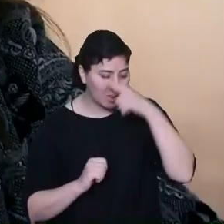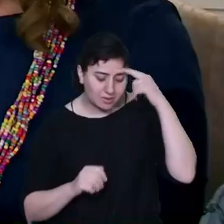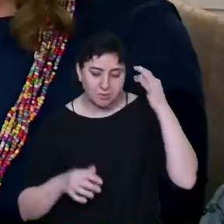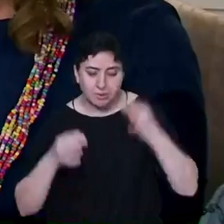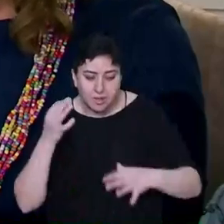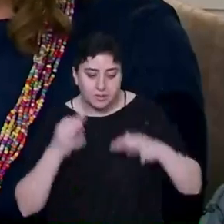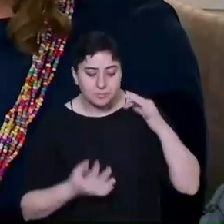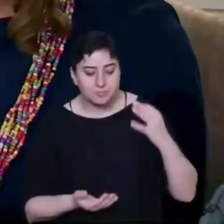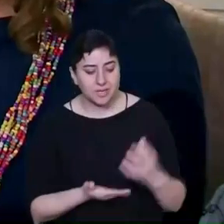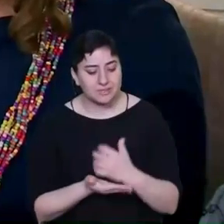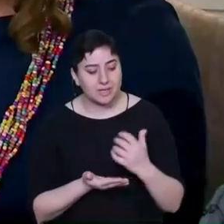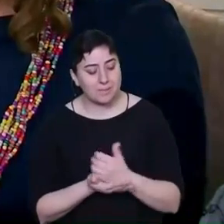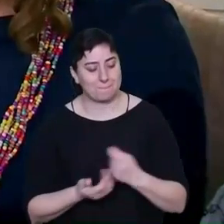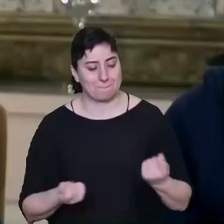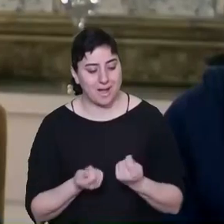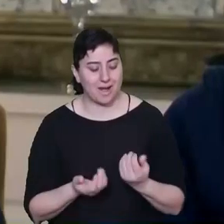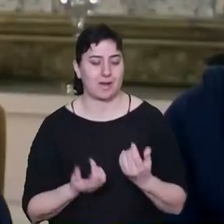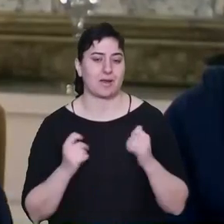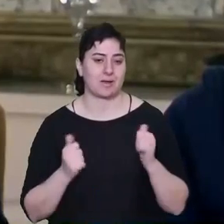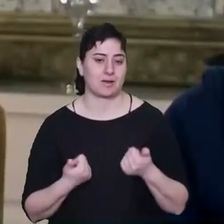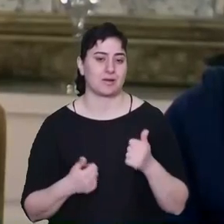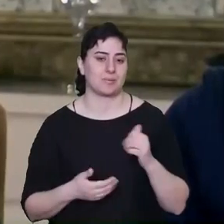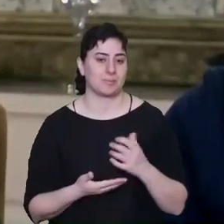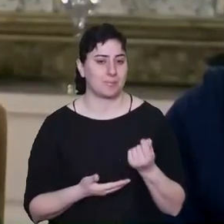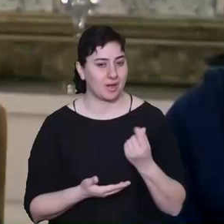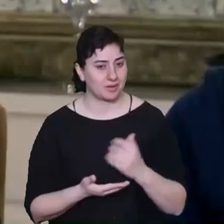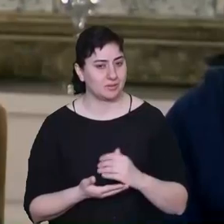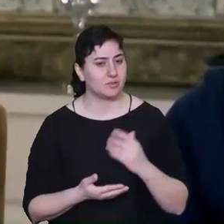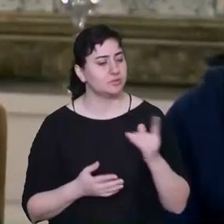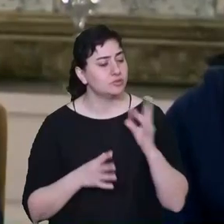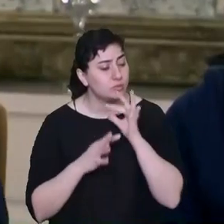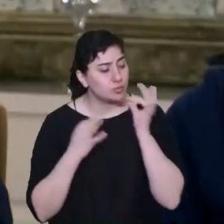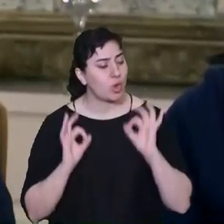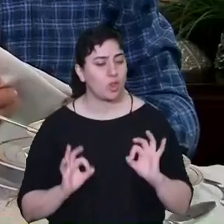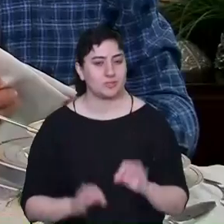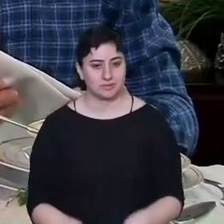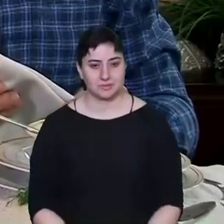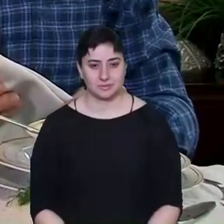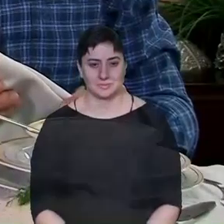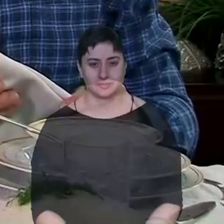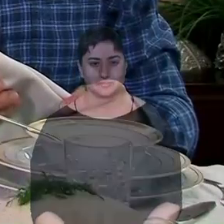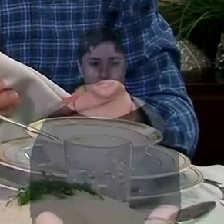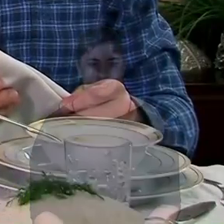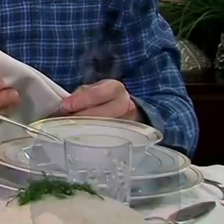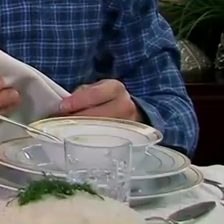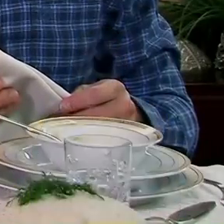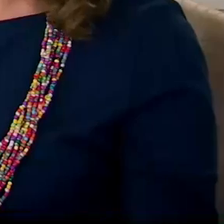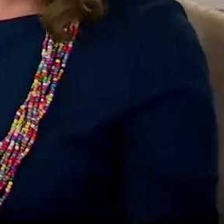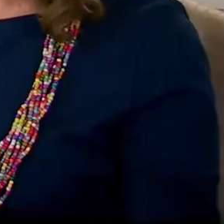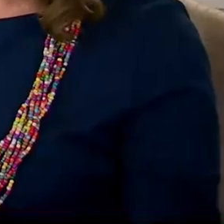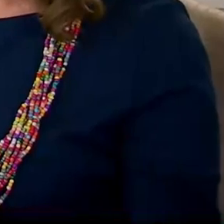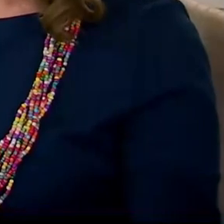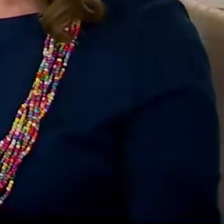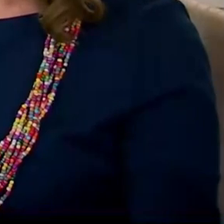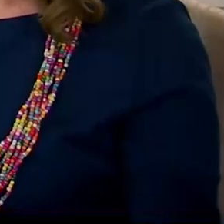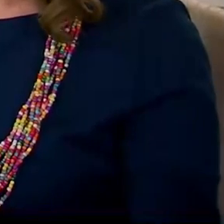terimle kazandığım parayla geçindireceğim seni. Hiç merak etme. Çok mutlu olacaksın, çok. Nurhan Biricik ve